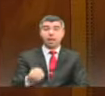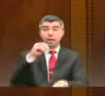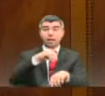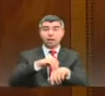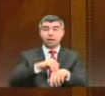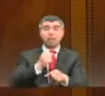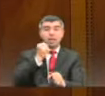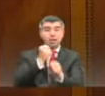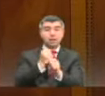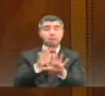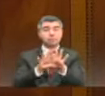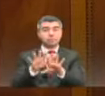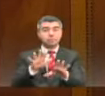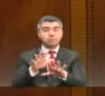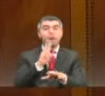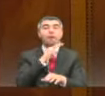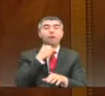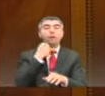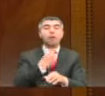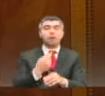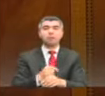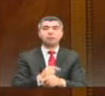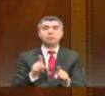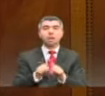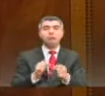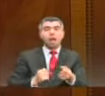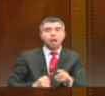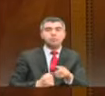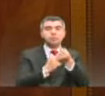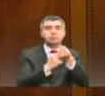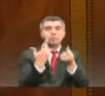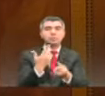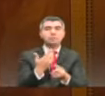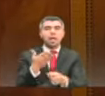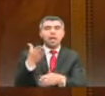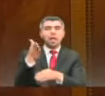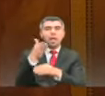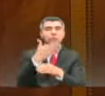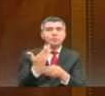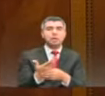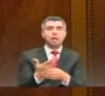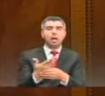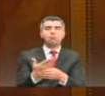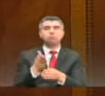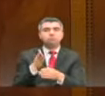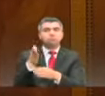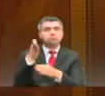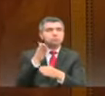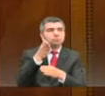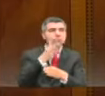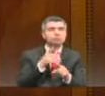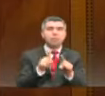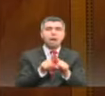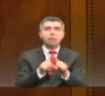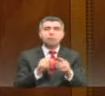الحكومة أيضا على رفع قدرات المواكبة الدبلوماسية والخارجية من أجل التصدي لمختلف